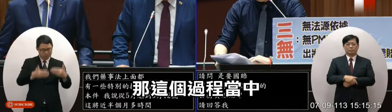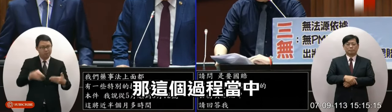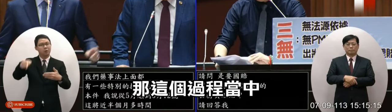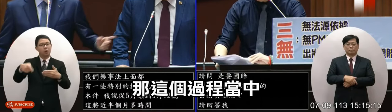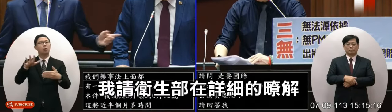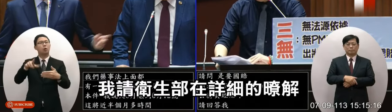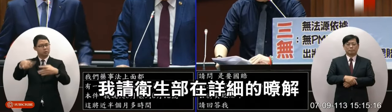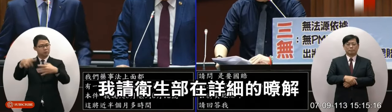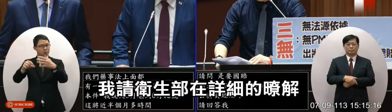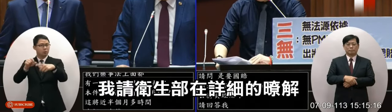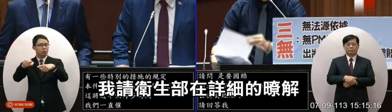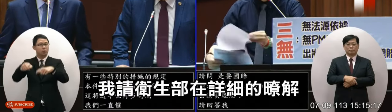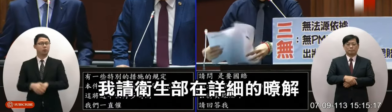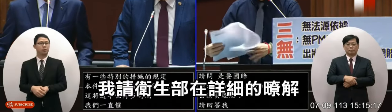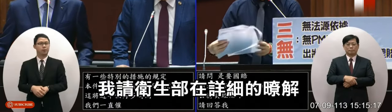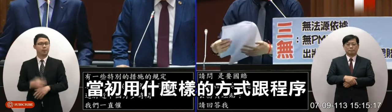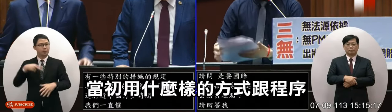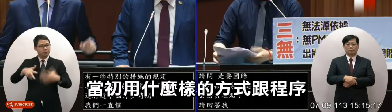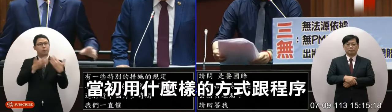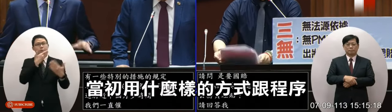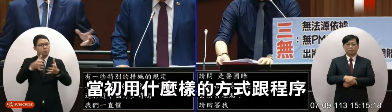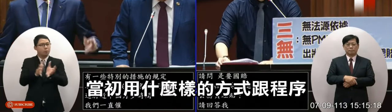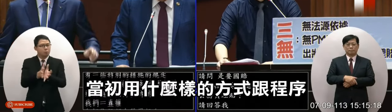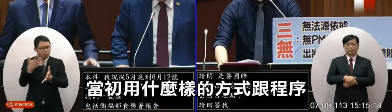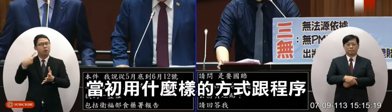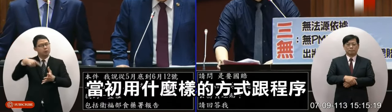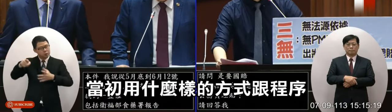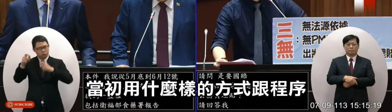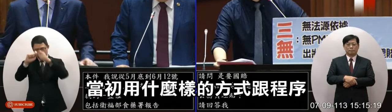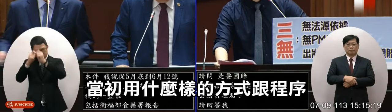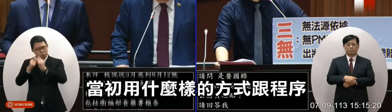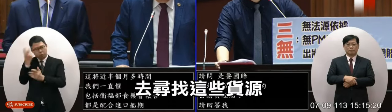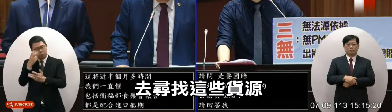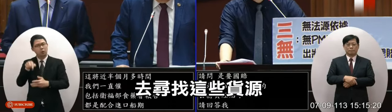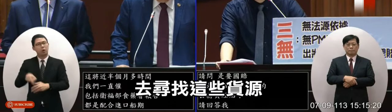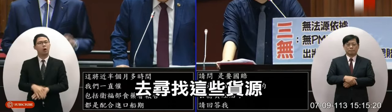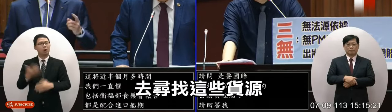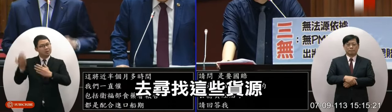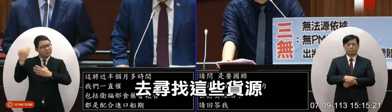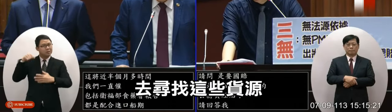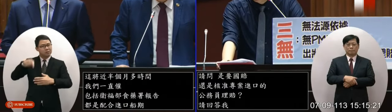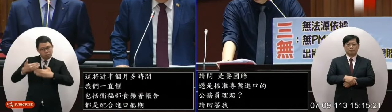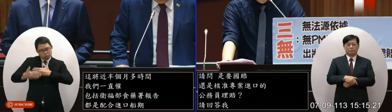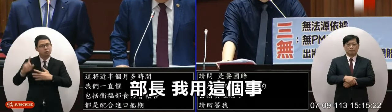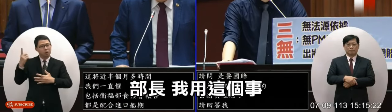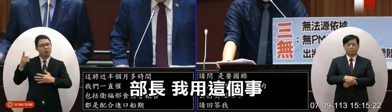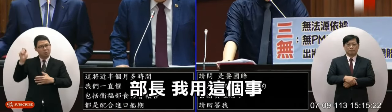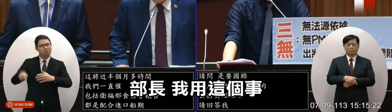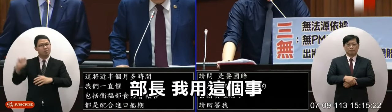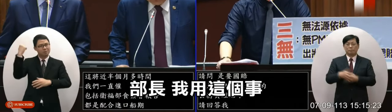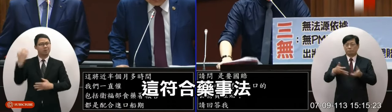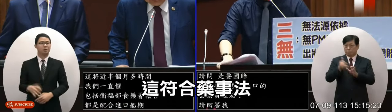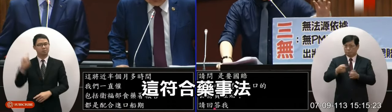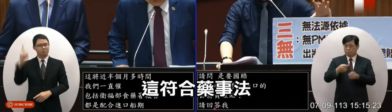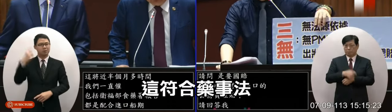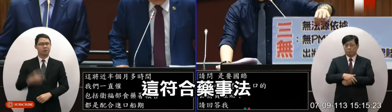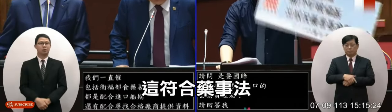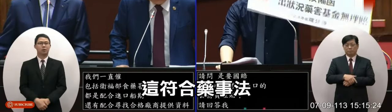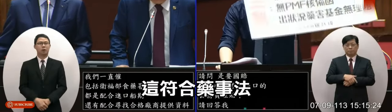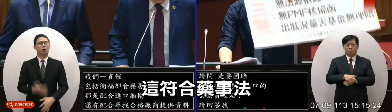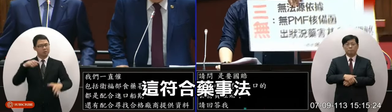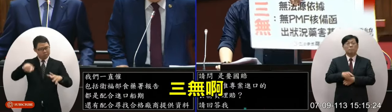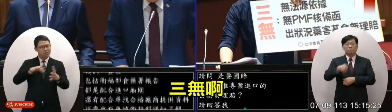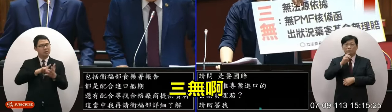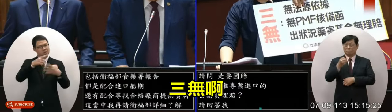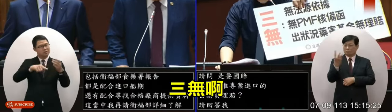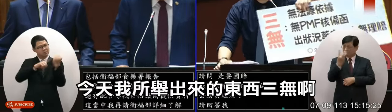这个过程当中，我请卫福部再详细的了解当初用什么样的方式跟程序去寻找这些货源。 部长，我们现在是 符合药